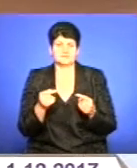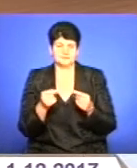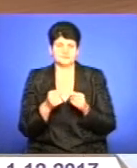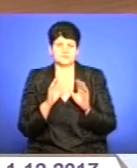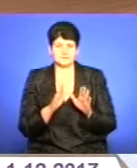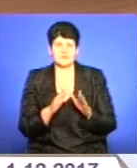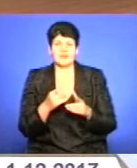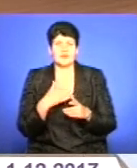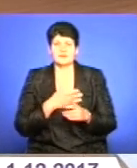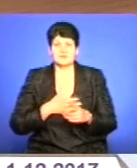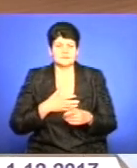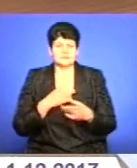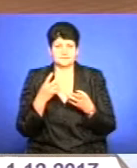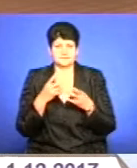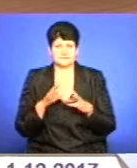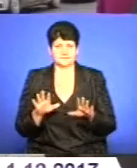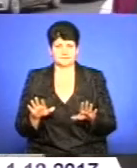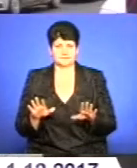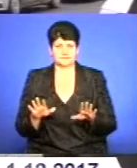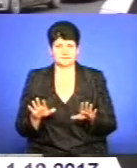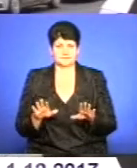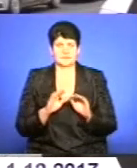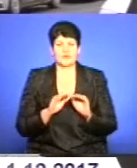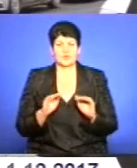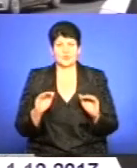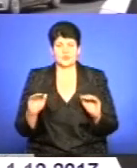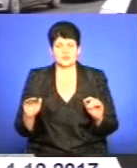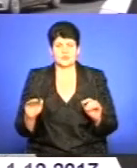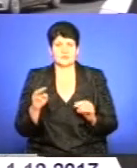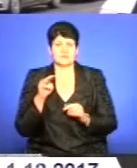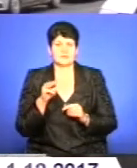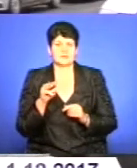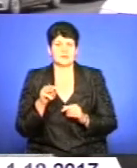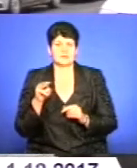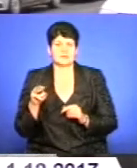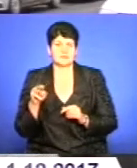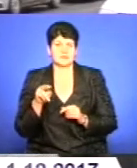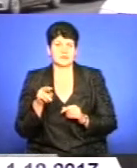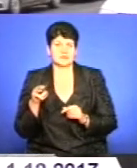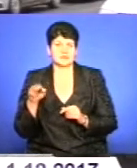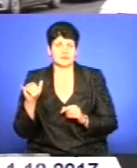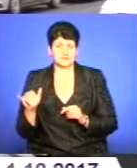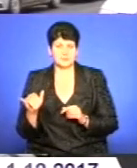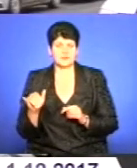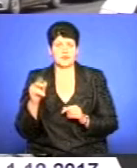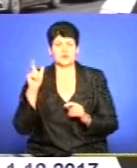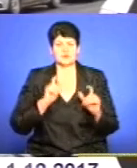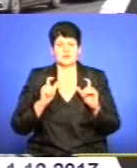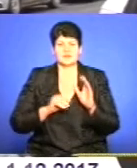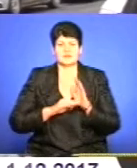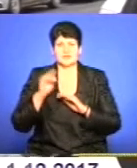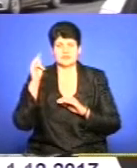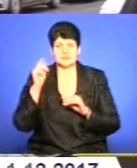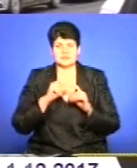переконує, для хвилювання немає причин. Учні професійно-технічних та студенти вищих навчальних закладів 1-2